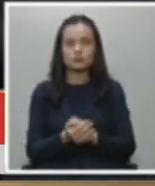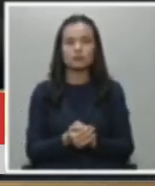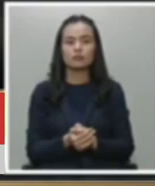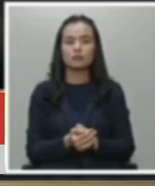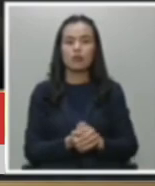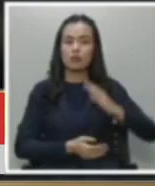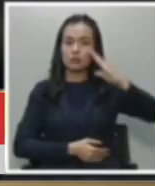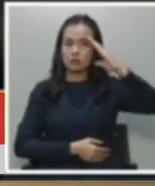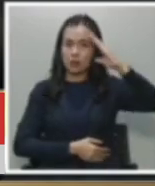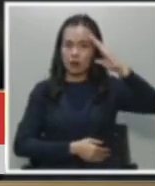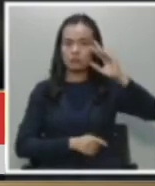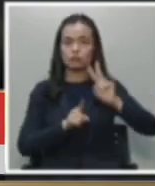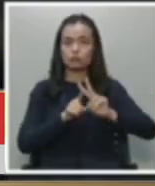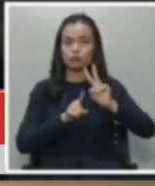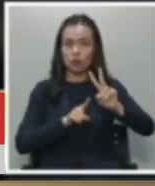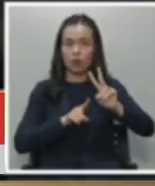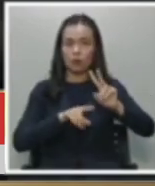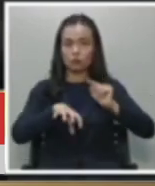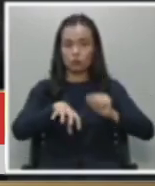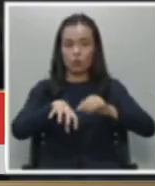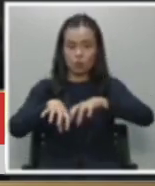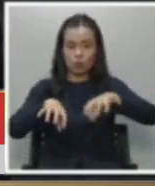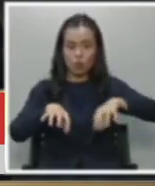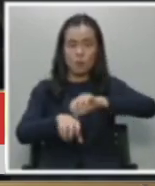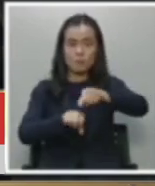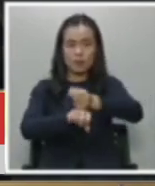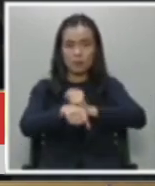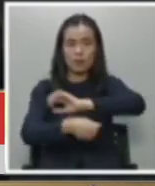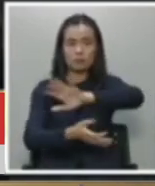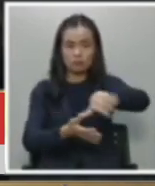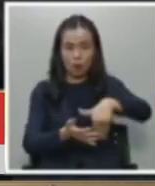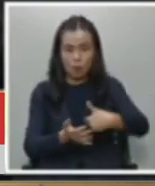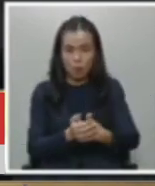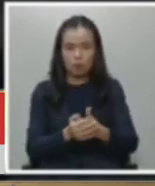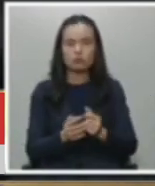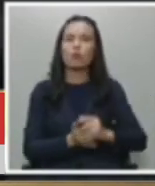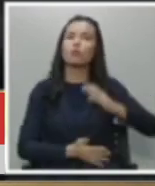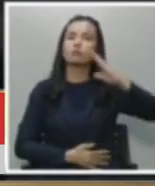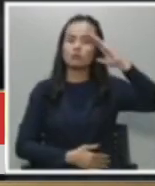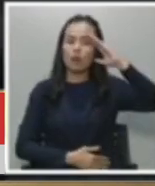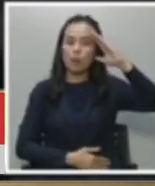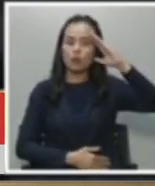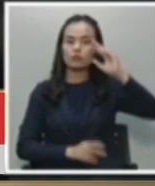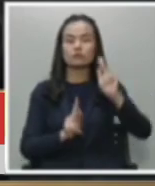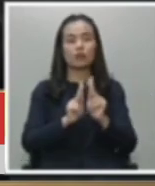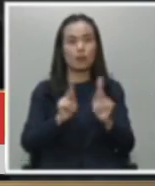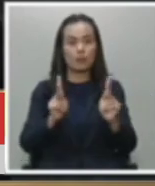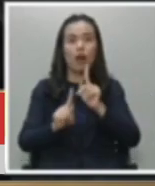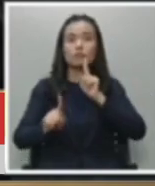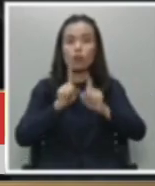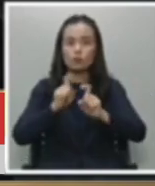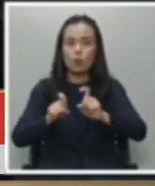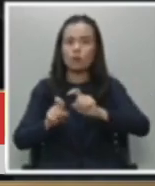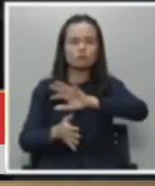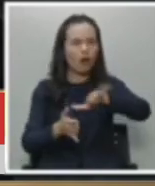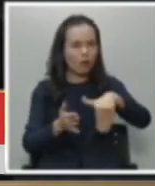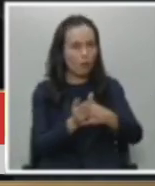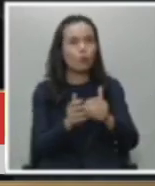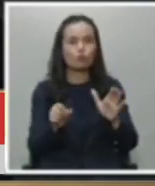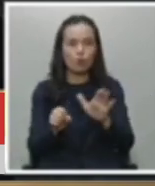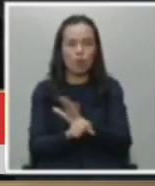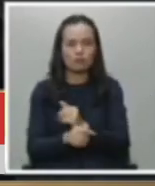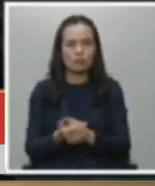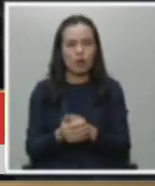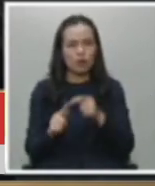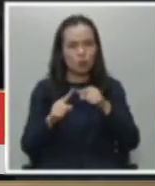องทัพภาคที่2หน่วยปฏิบัติทั้งหมดนะครับแล้วก็กองทัพบกก็ได้ตั้งกรรมการสอบสวนทั้งหมดตรงไหนมี